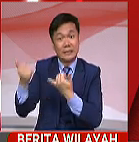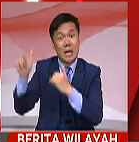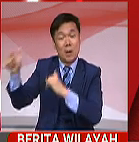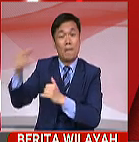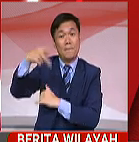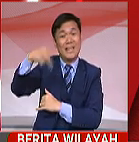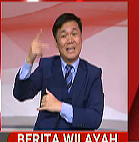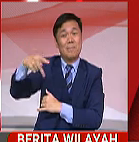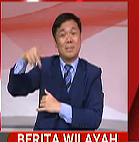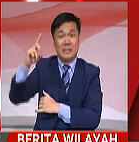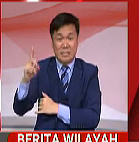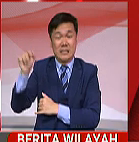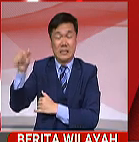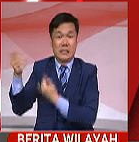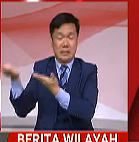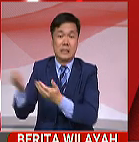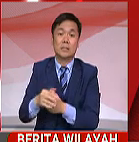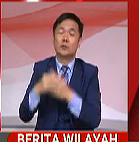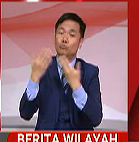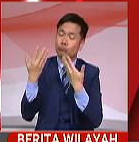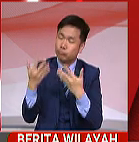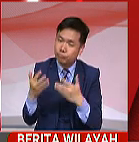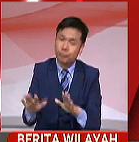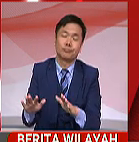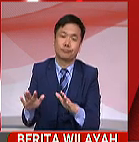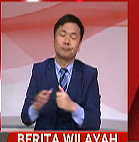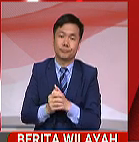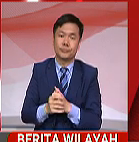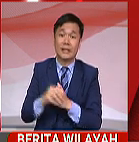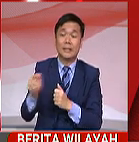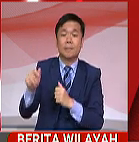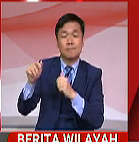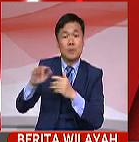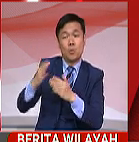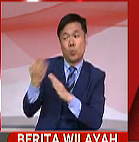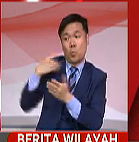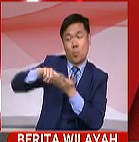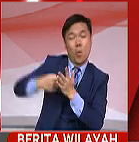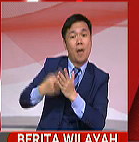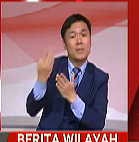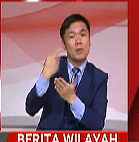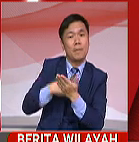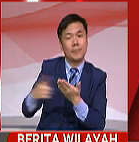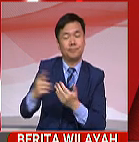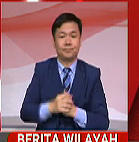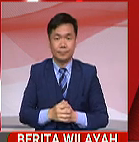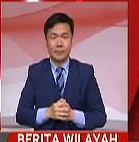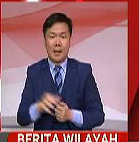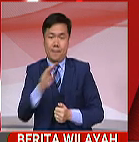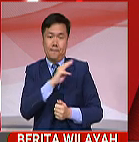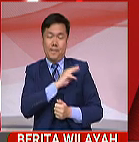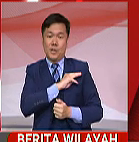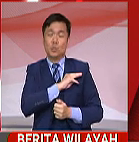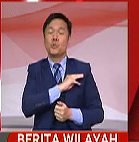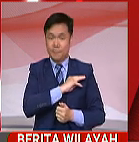pergerakan diperketatkan PKPD telah diselesaikan hari ini sejak dilaksanakan bermula minggu lepas. Menurut Menteri Muda Perumahan